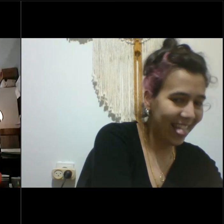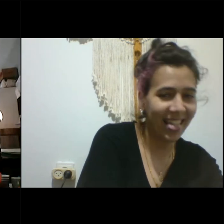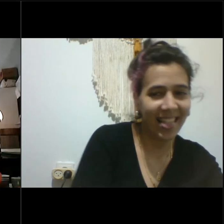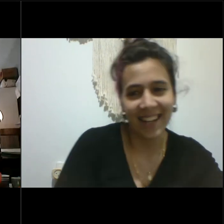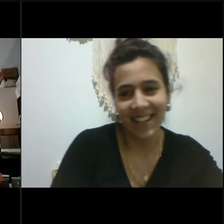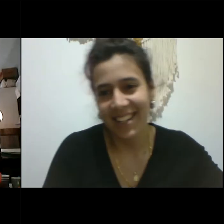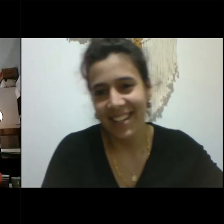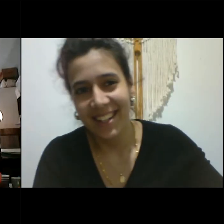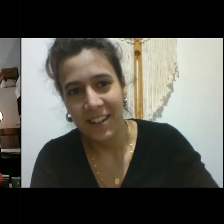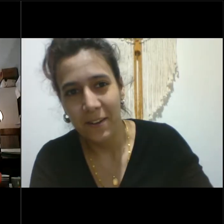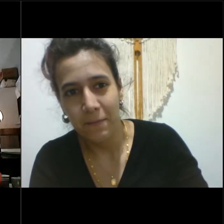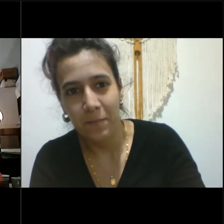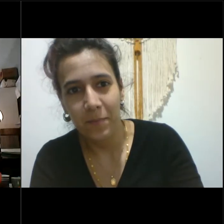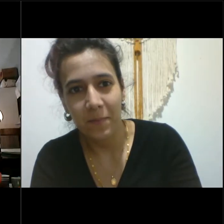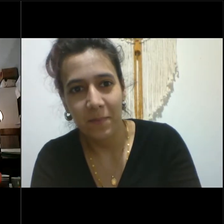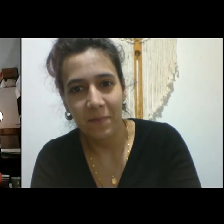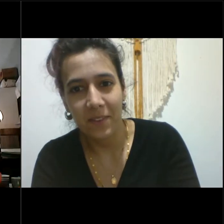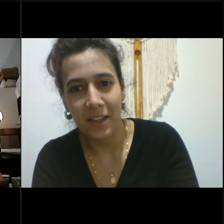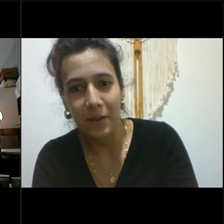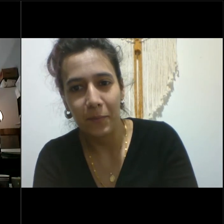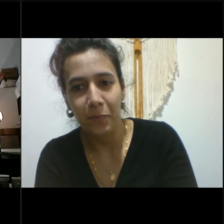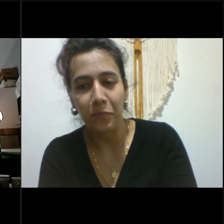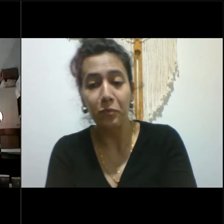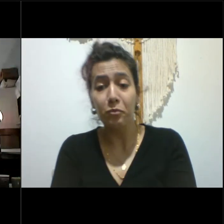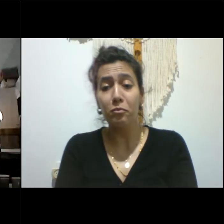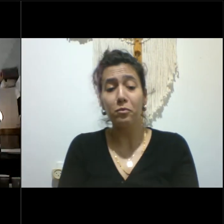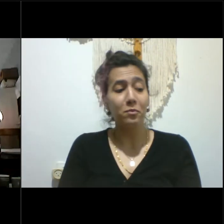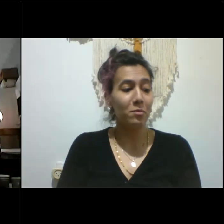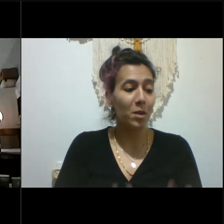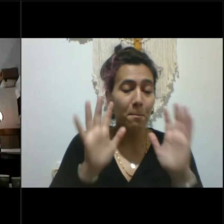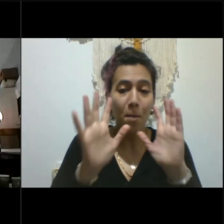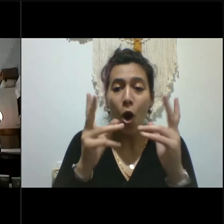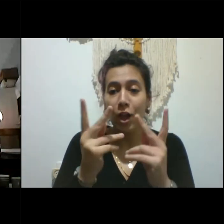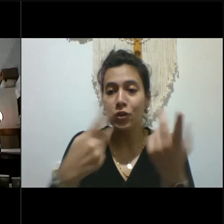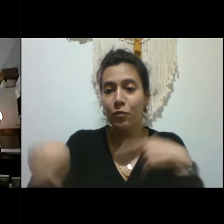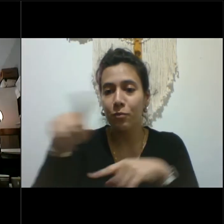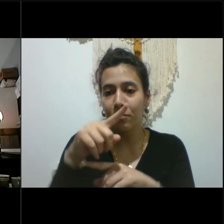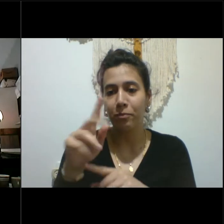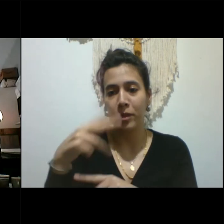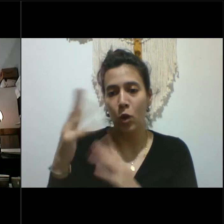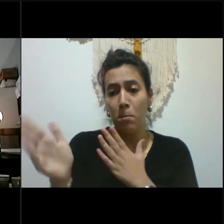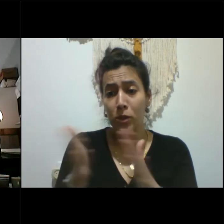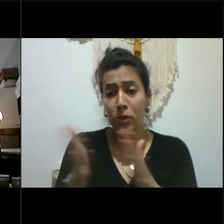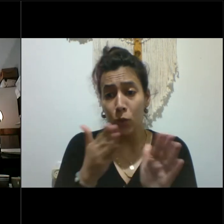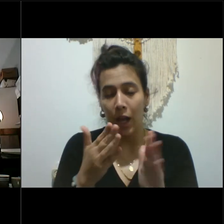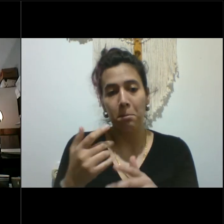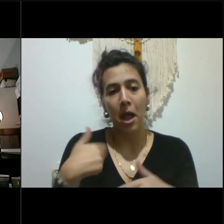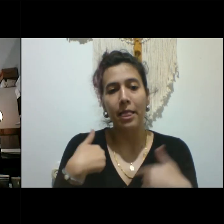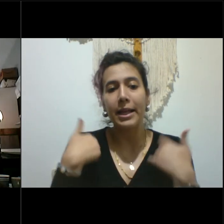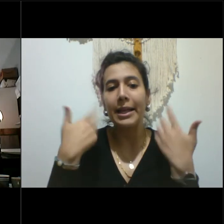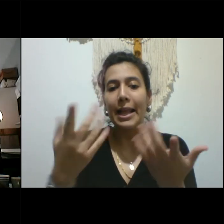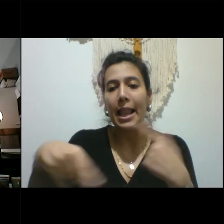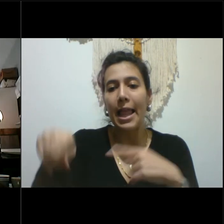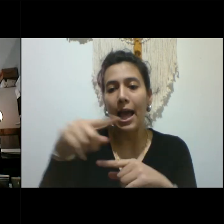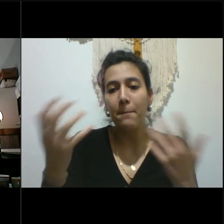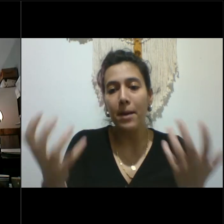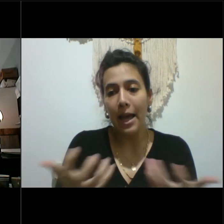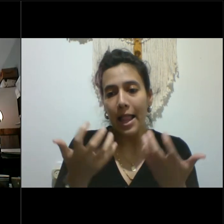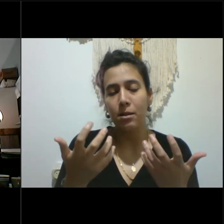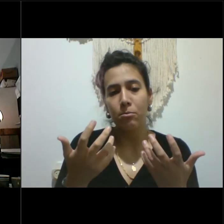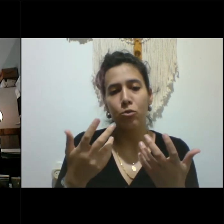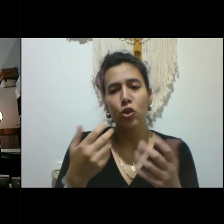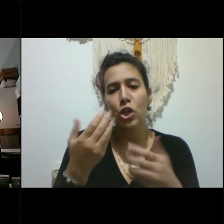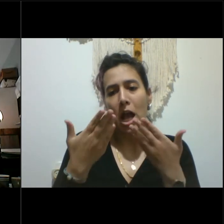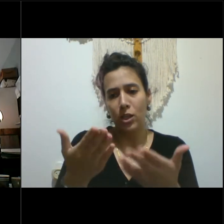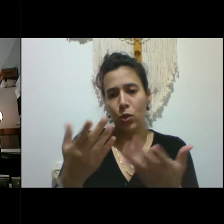צריכים, מאוד חשוב שתהיו מסודרים, ואני גם אתן לכם כלים במהלך הקורס, שיעזרו לכם להיות יותר מסודרים. אני הבן אדם הכי